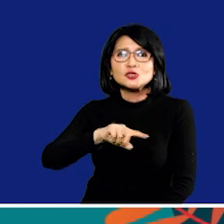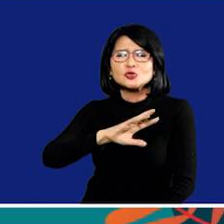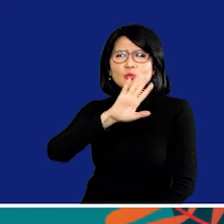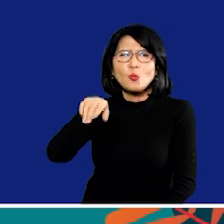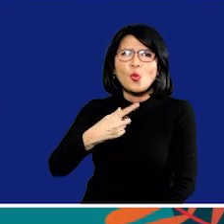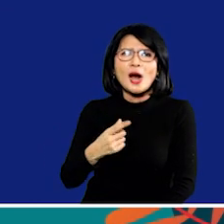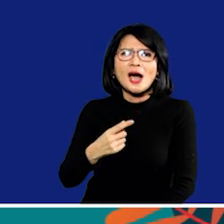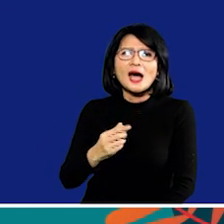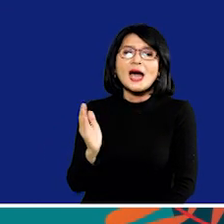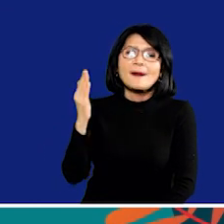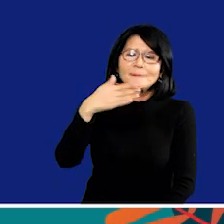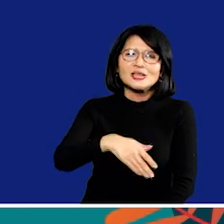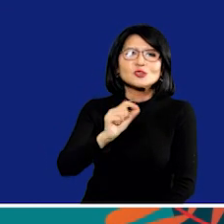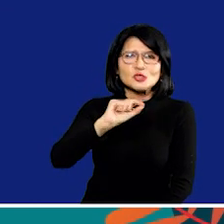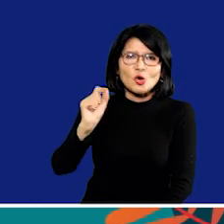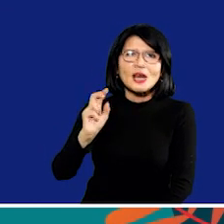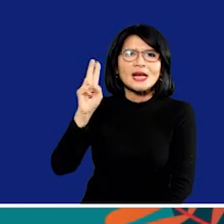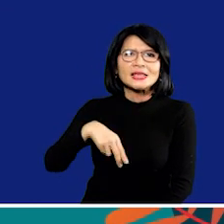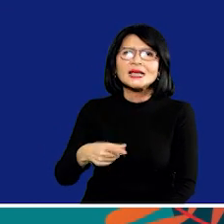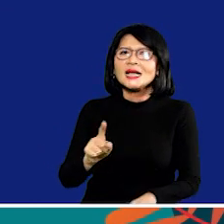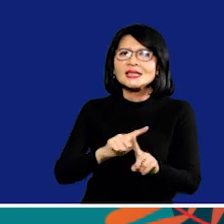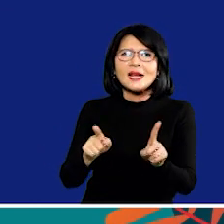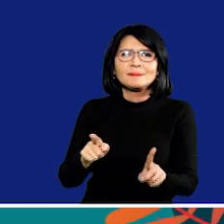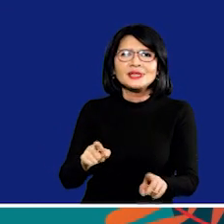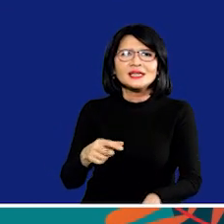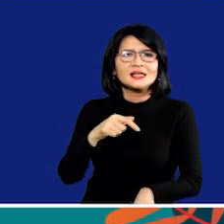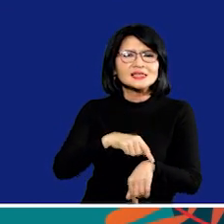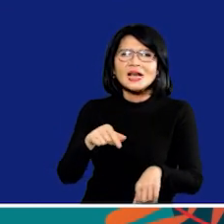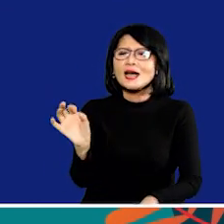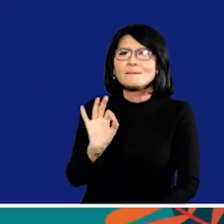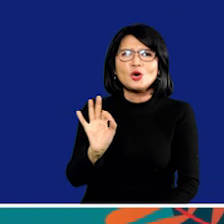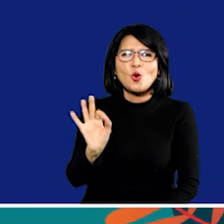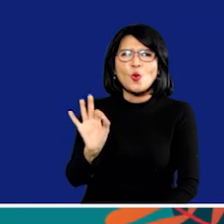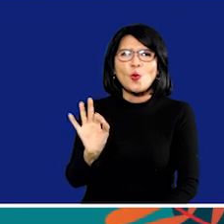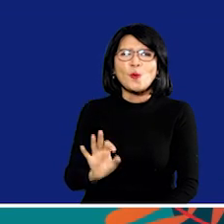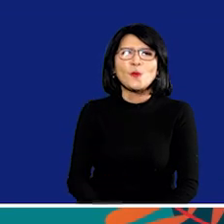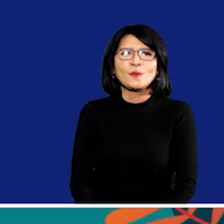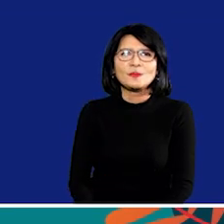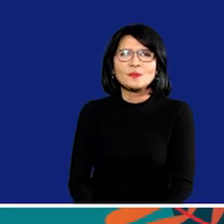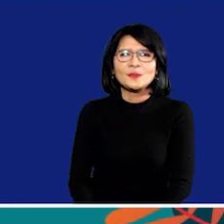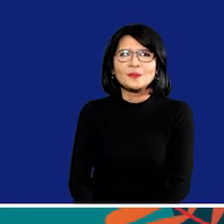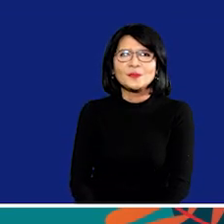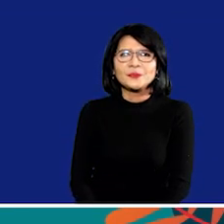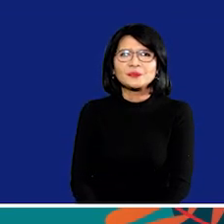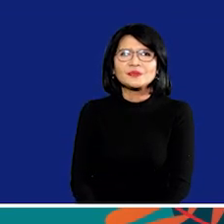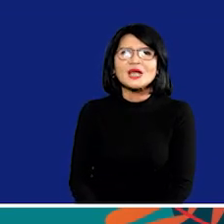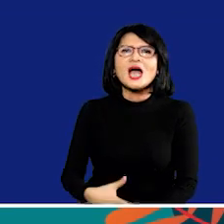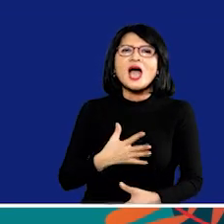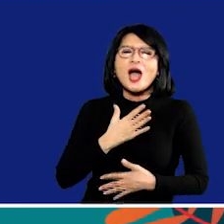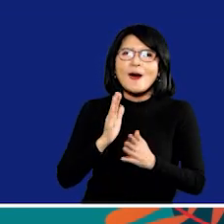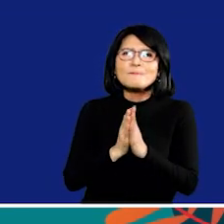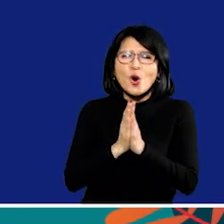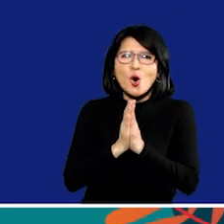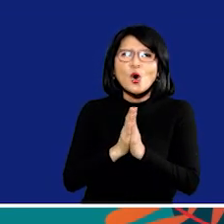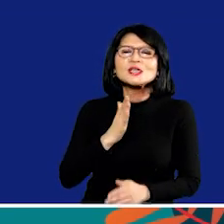bisa balik ke sekolah, tapi karena situasi kesehatan belum memadai, kondisi pandemi belum, masih nggak bisa. Jadi